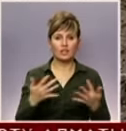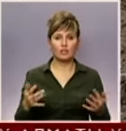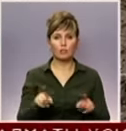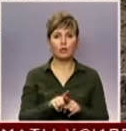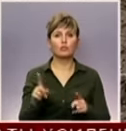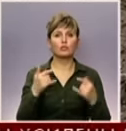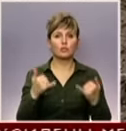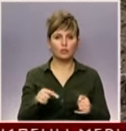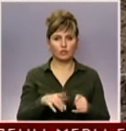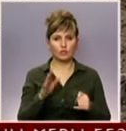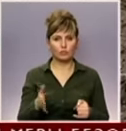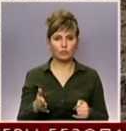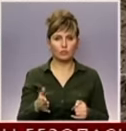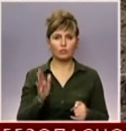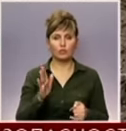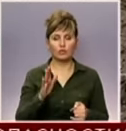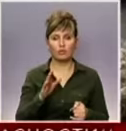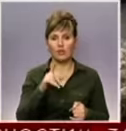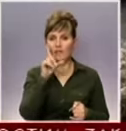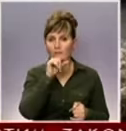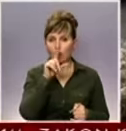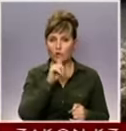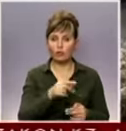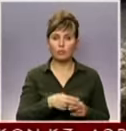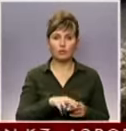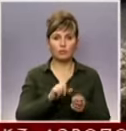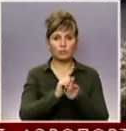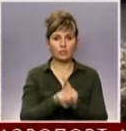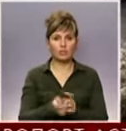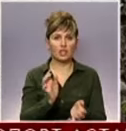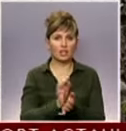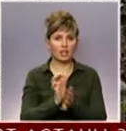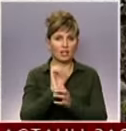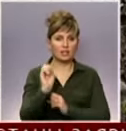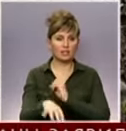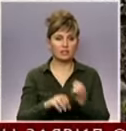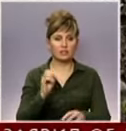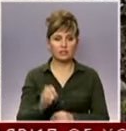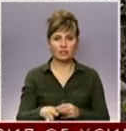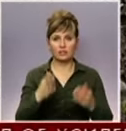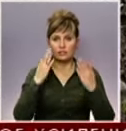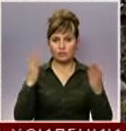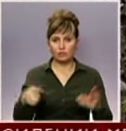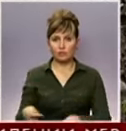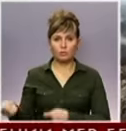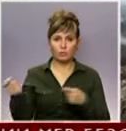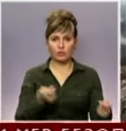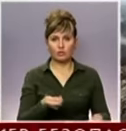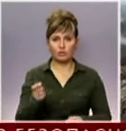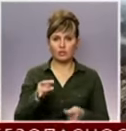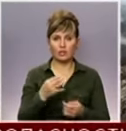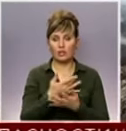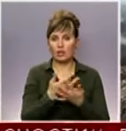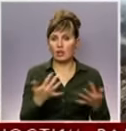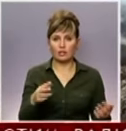Похоже, что теперь здесь будут гнездиться только вороны, потому что лог реки превратили в одну большую свалку. Неизвестные привозят сюда бытовые и